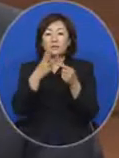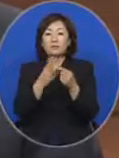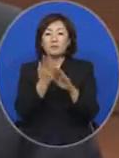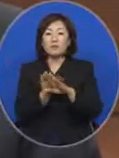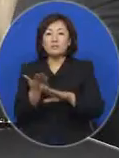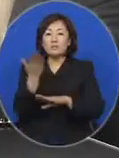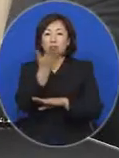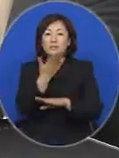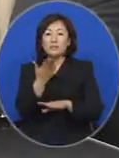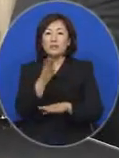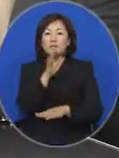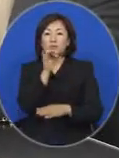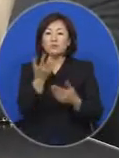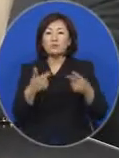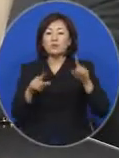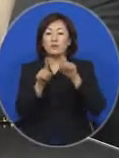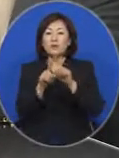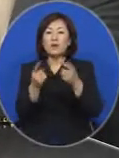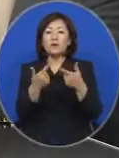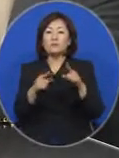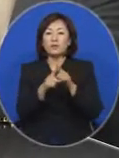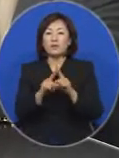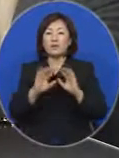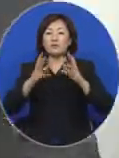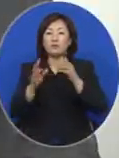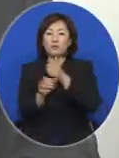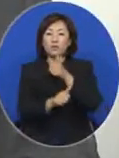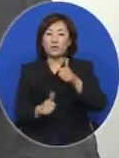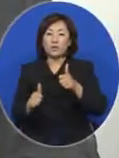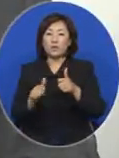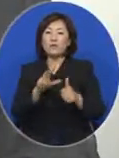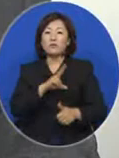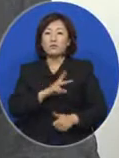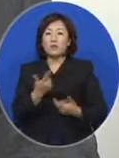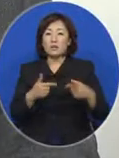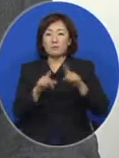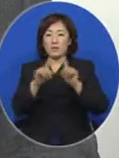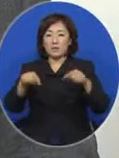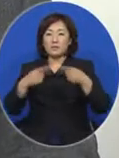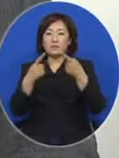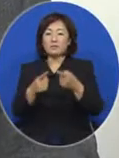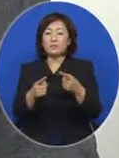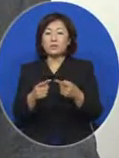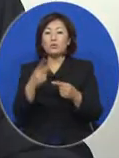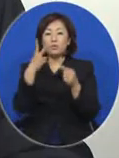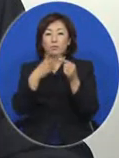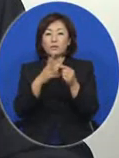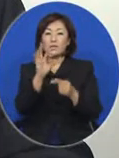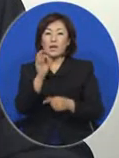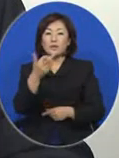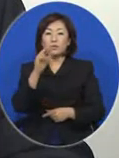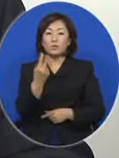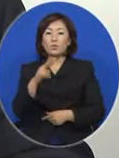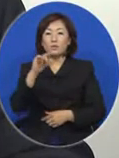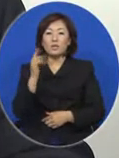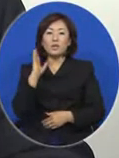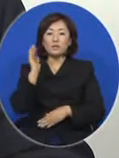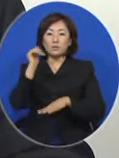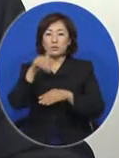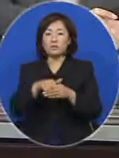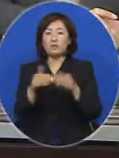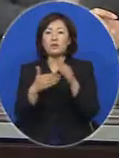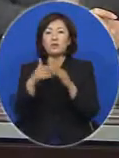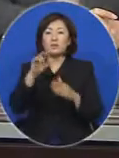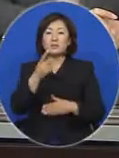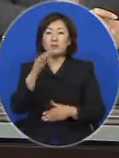이상 중진들은 중앙당직과 국회 상임위원장직에 도전하고 있고 재선의 안효대 의원은 대선에 뛰어든 정몽준